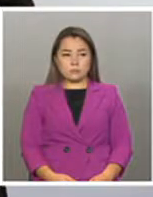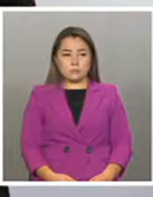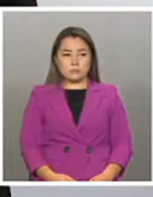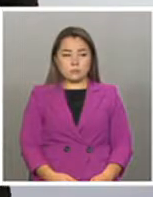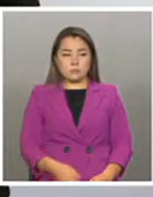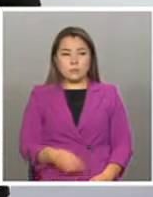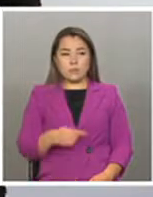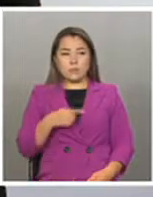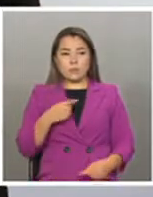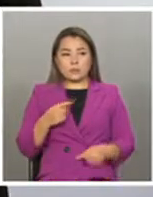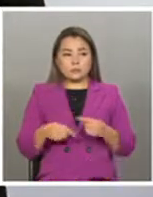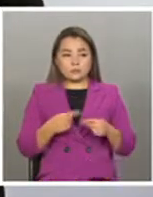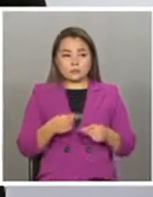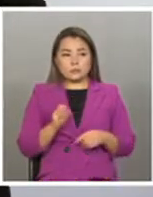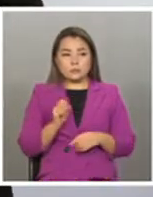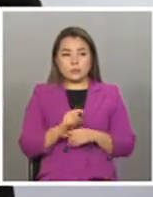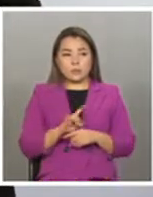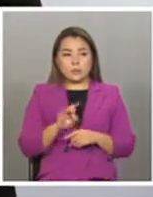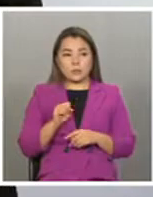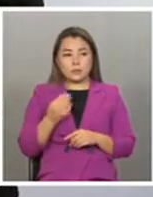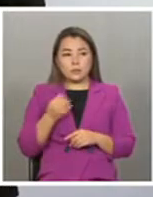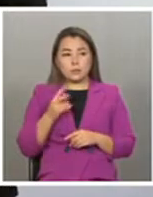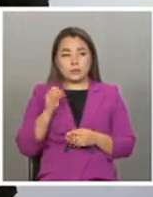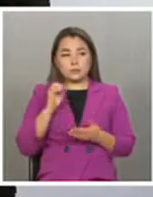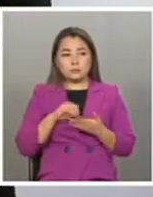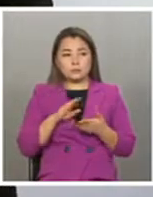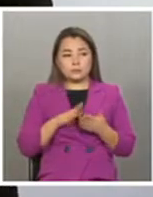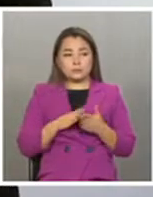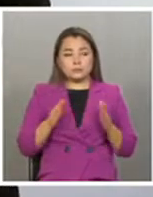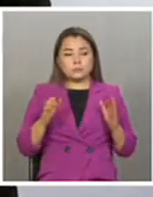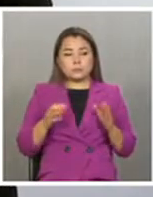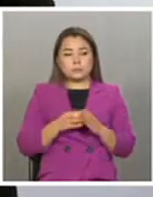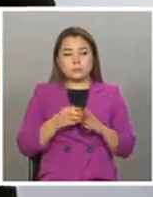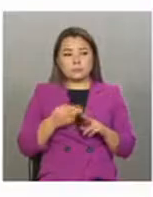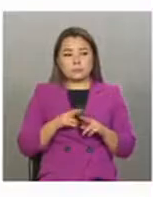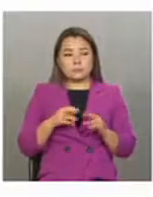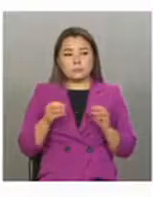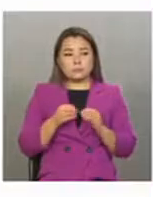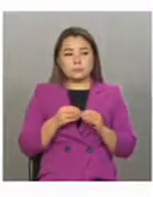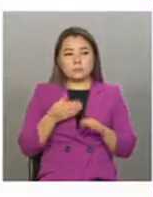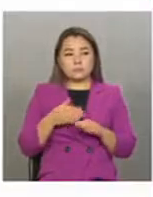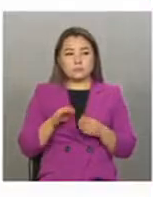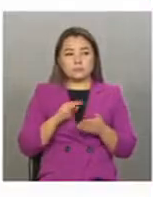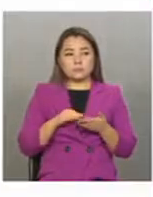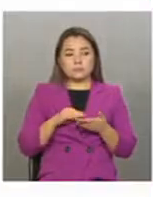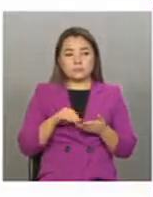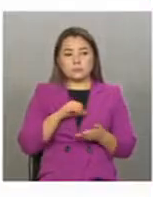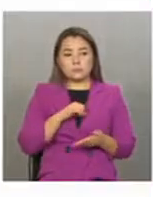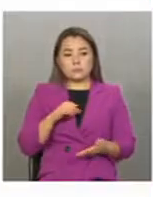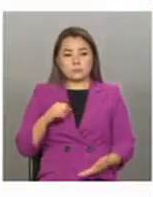тапсырма: рационал сандарды периодты ондық бөлшек түрінде жазыңыз.